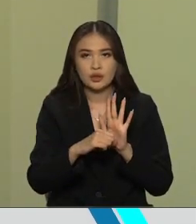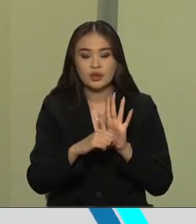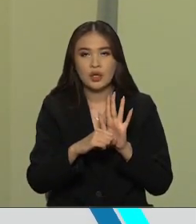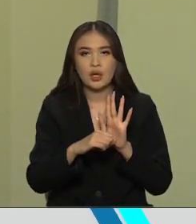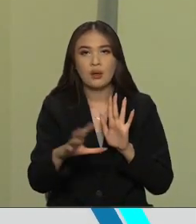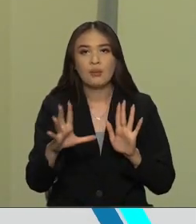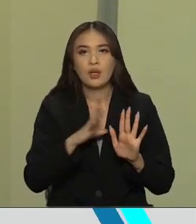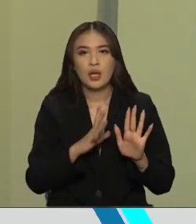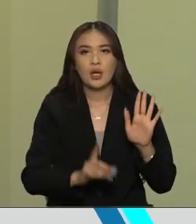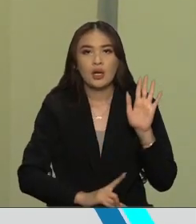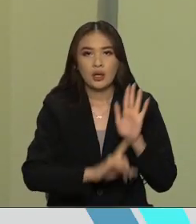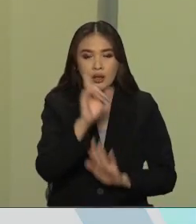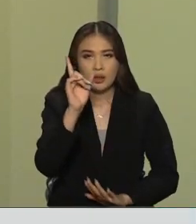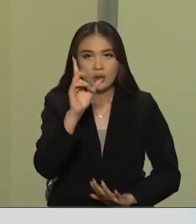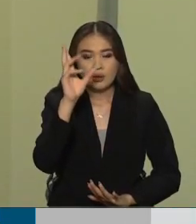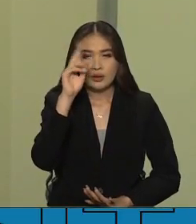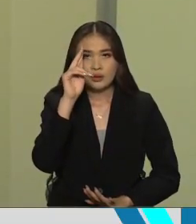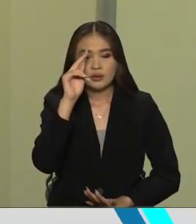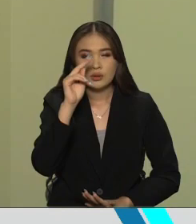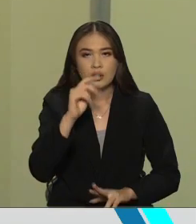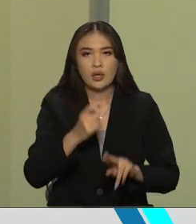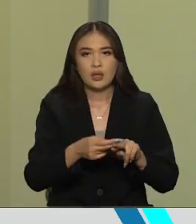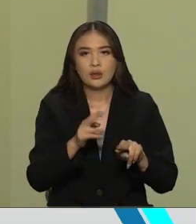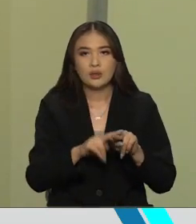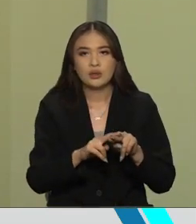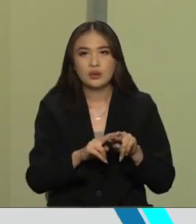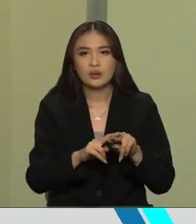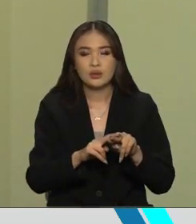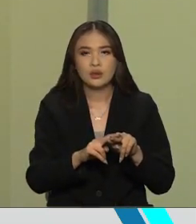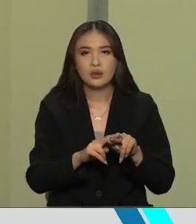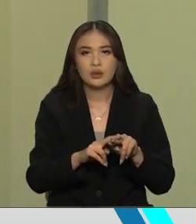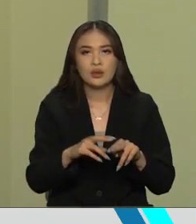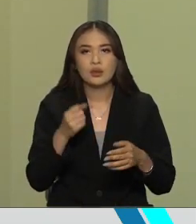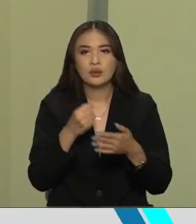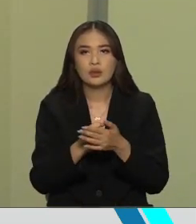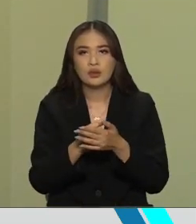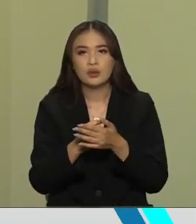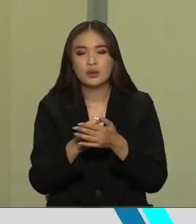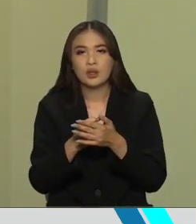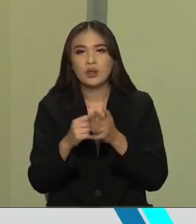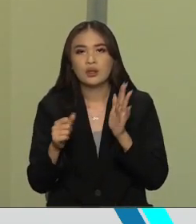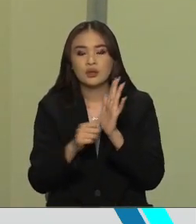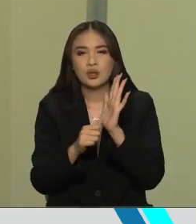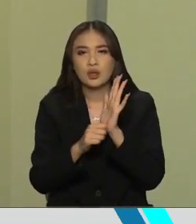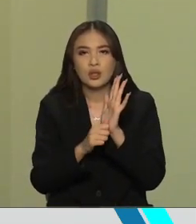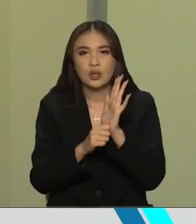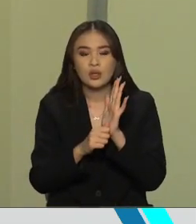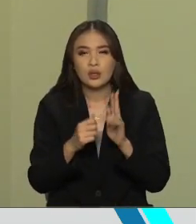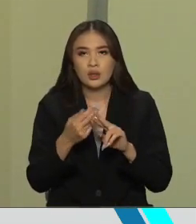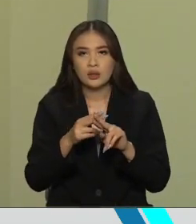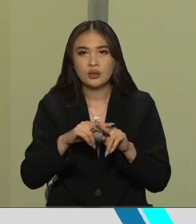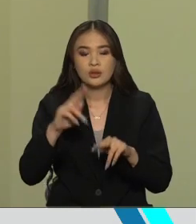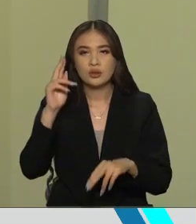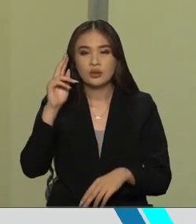станциясынан бастадық. Жоба 26 сәуірден 6 желтоқсанға дейін созылады. Біз 17 облыс